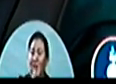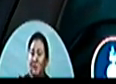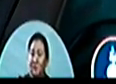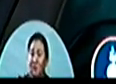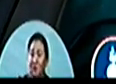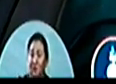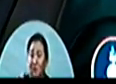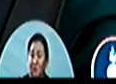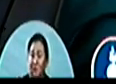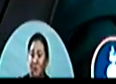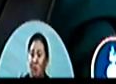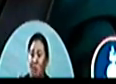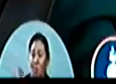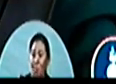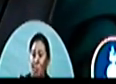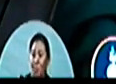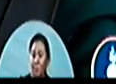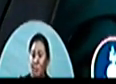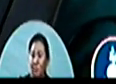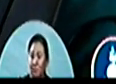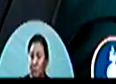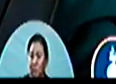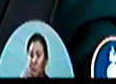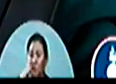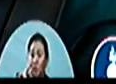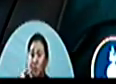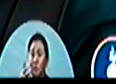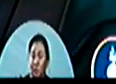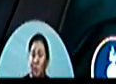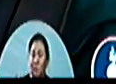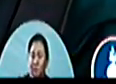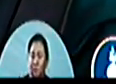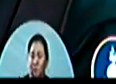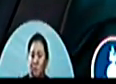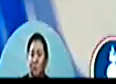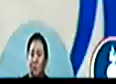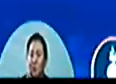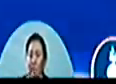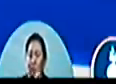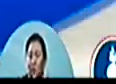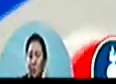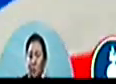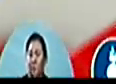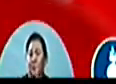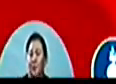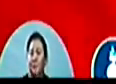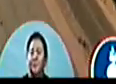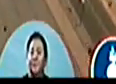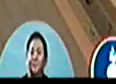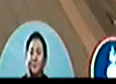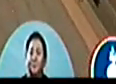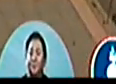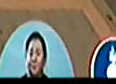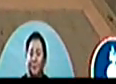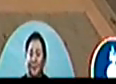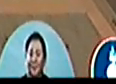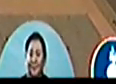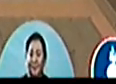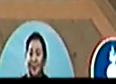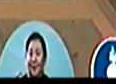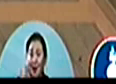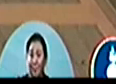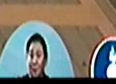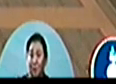хэрэгтэй тэднийг өмгөөлөх хэмжээний одоо тогтолцоо болох вэ гэдэг дээр л энэ мөрөлдөлбөрийн мөн чанар оршин тогтнож байгаа. Монголын төр